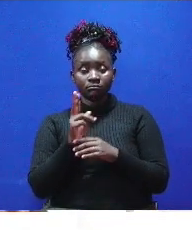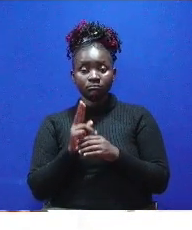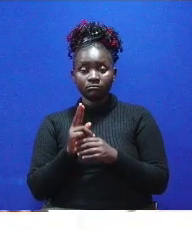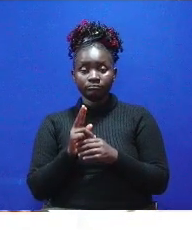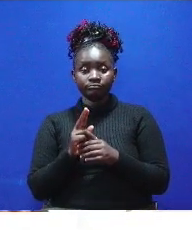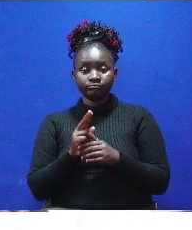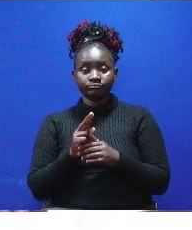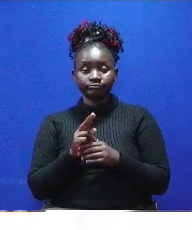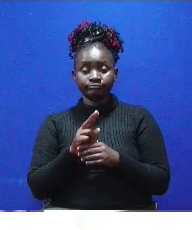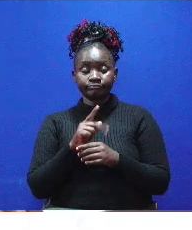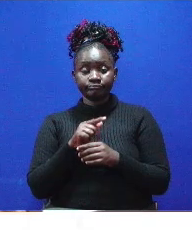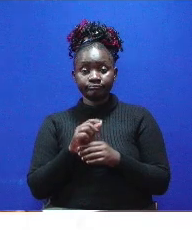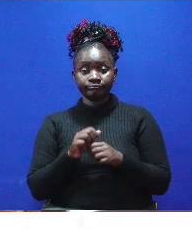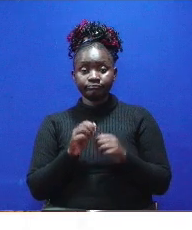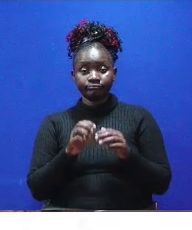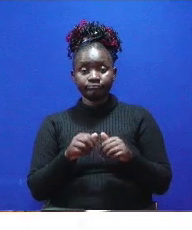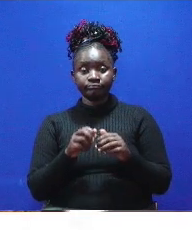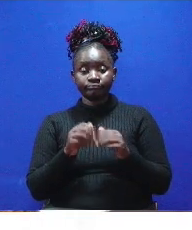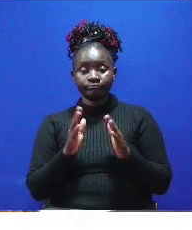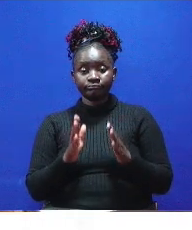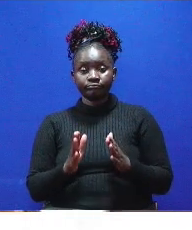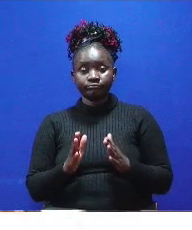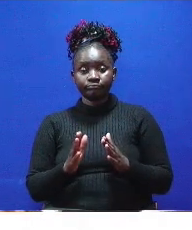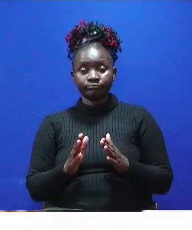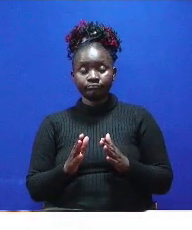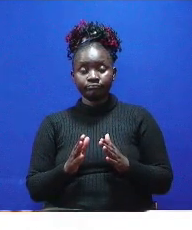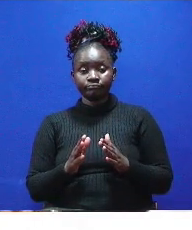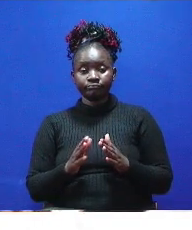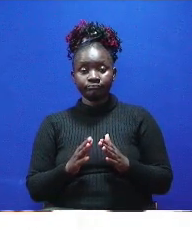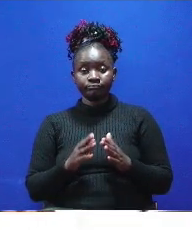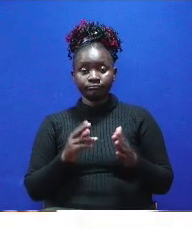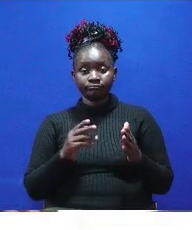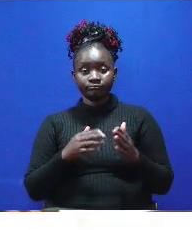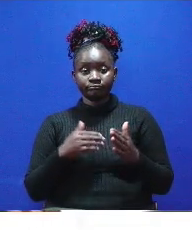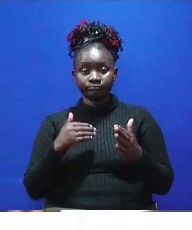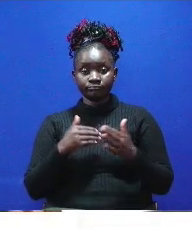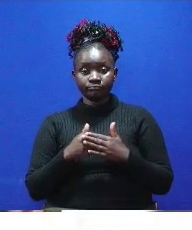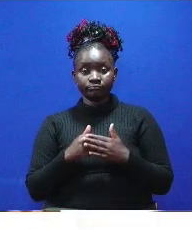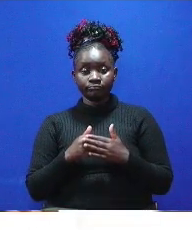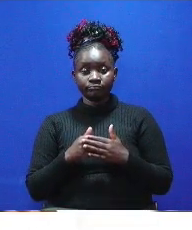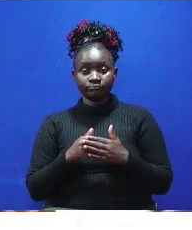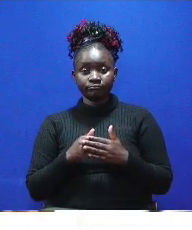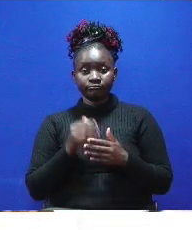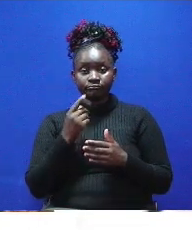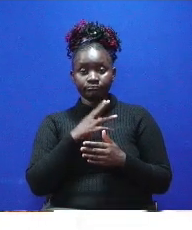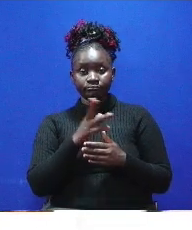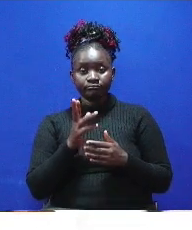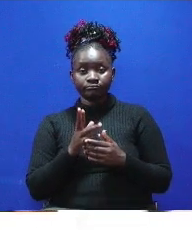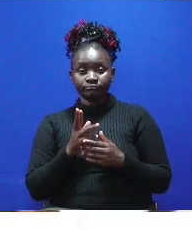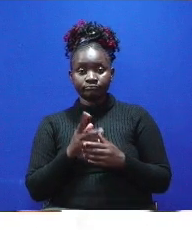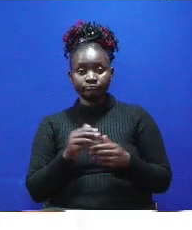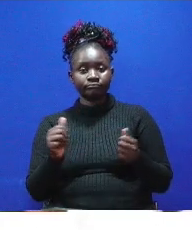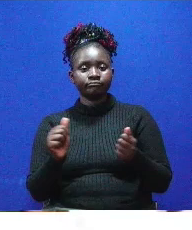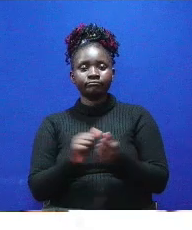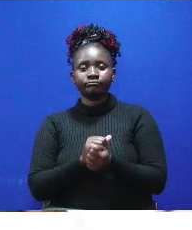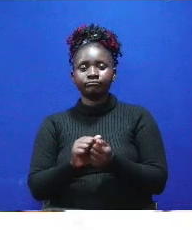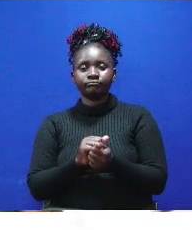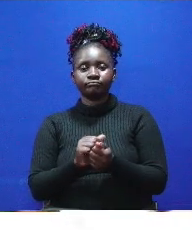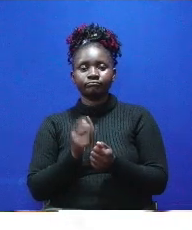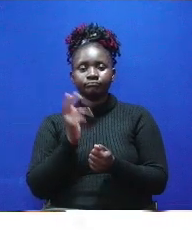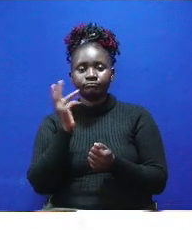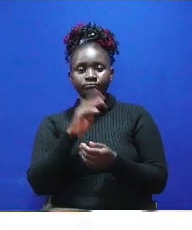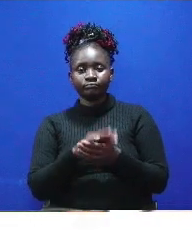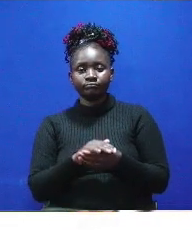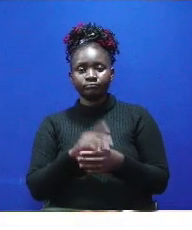wakulima wasipande katika chemichemi za maji na eneo za mto. Lakini mali ambapo pameharibika kama sehemu hizi ambalo